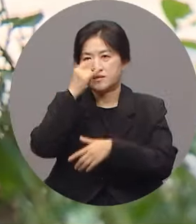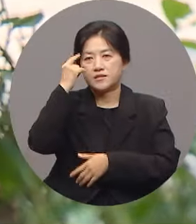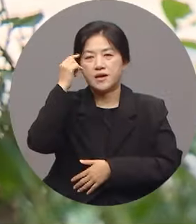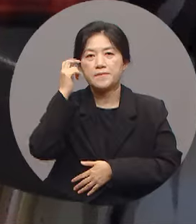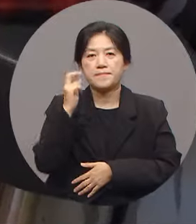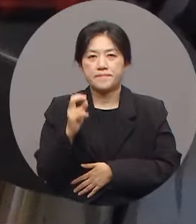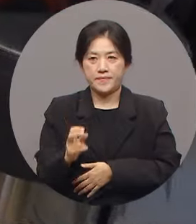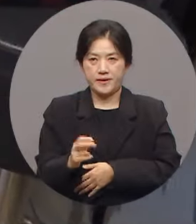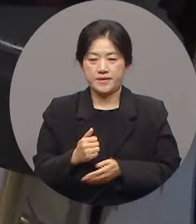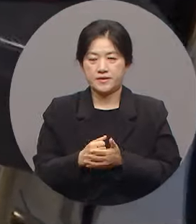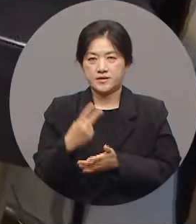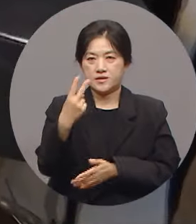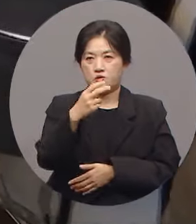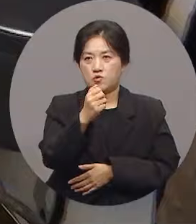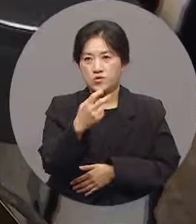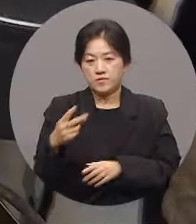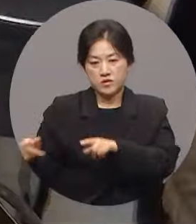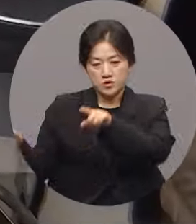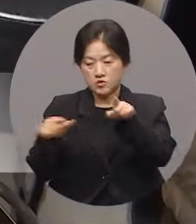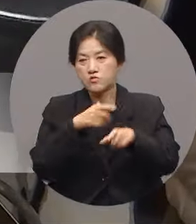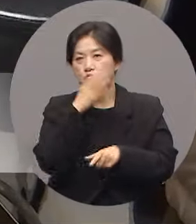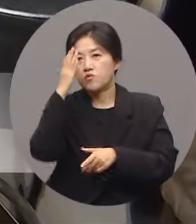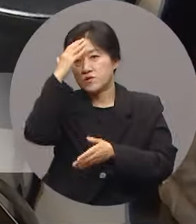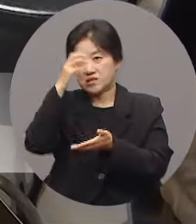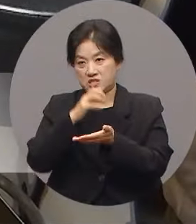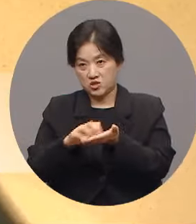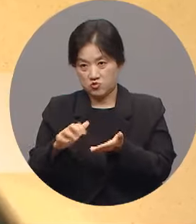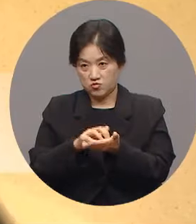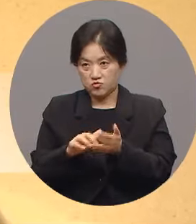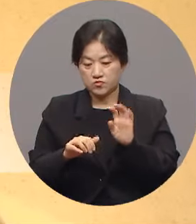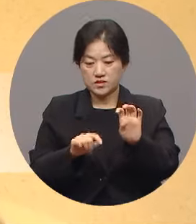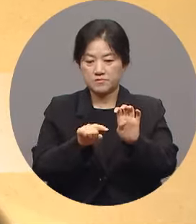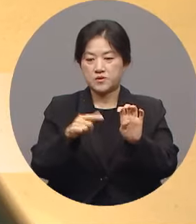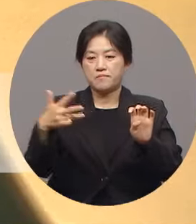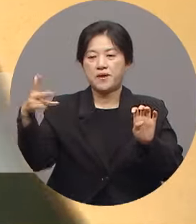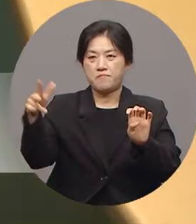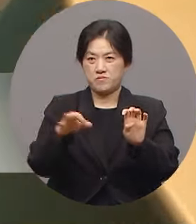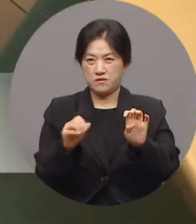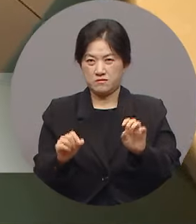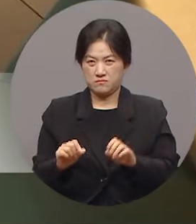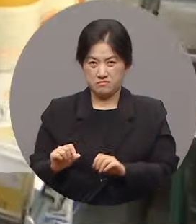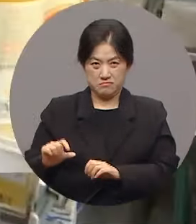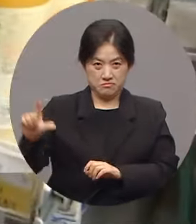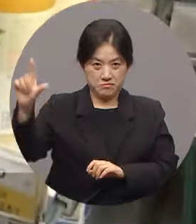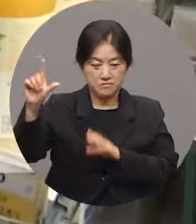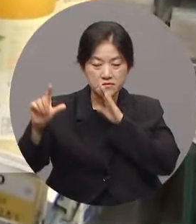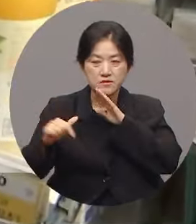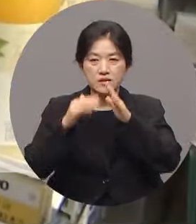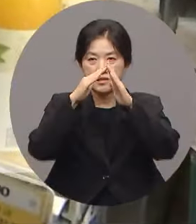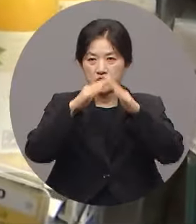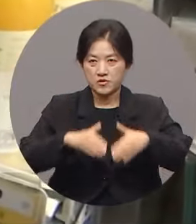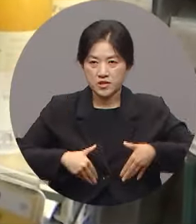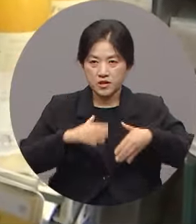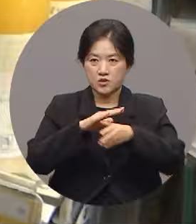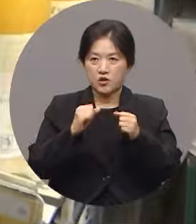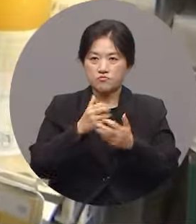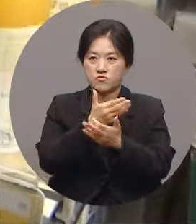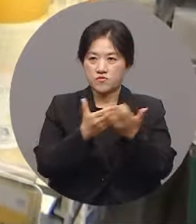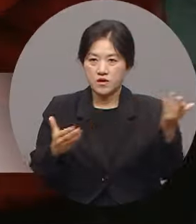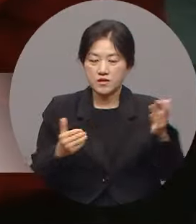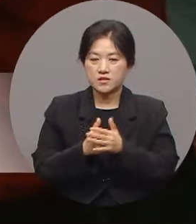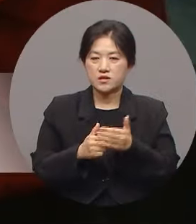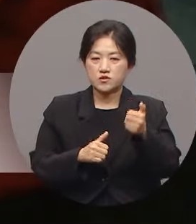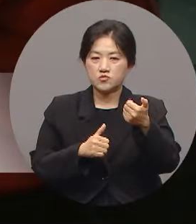예상됩니다 2052년 전국의 고령인구 비율이 40.8% 아지 치솟는 가운데 전남과 경북 강원 등은